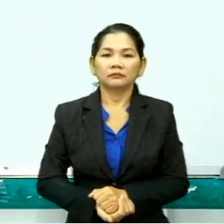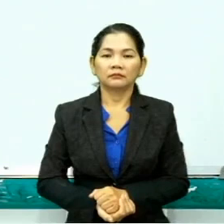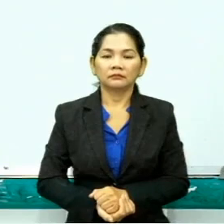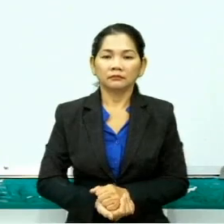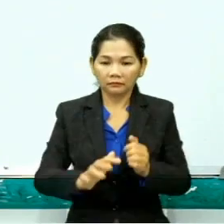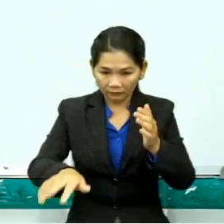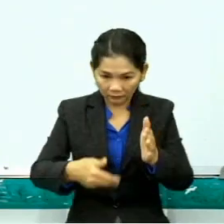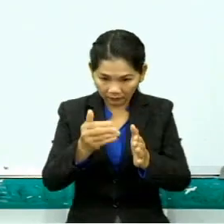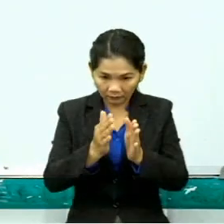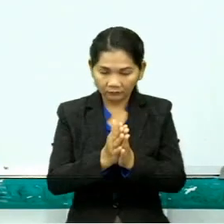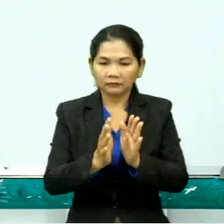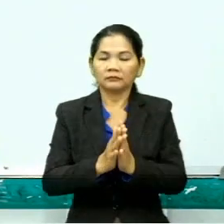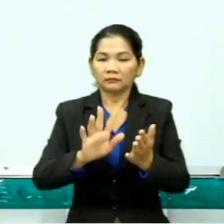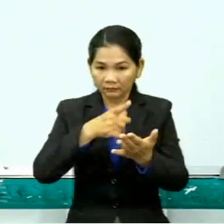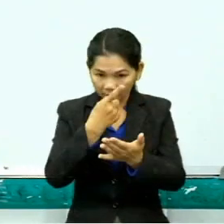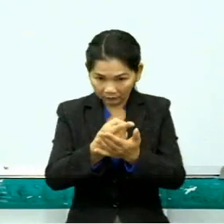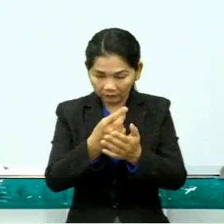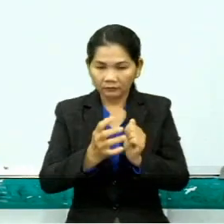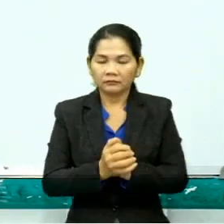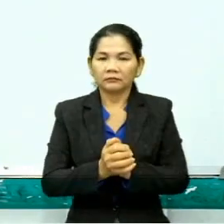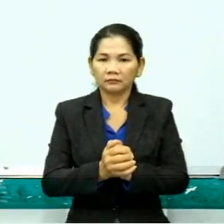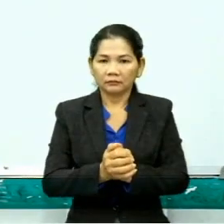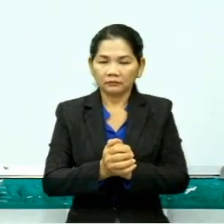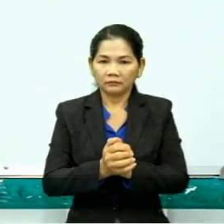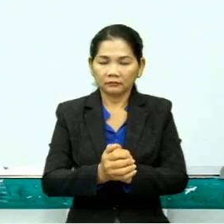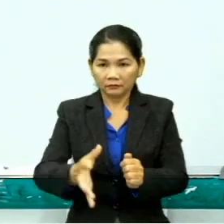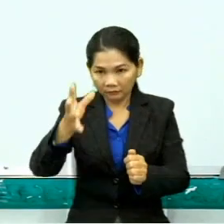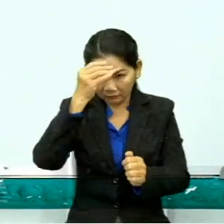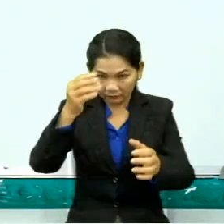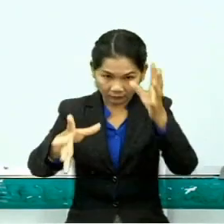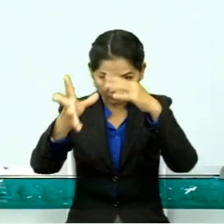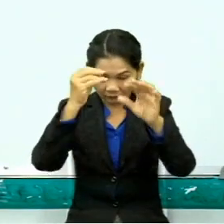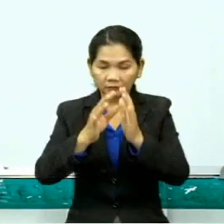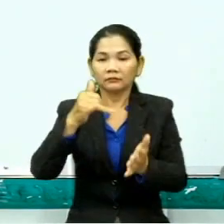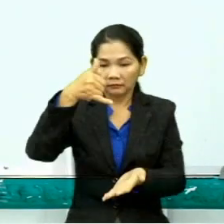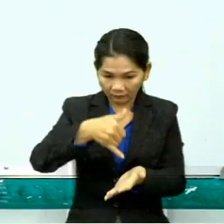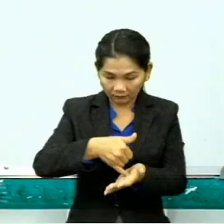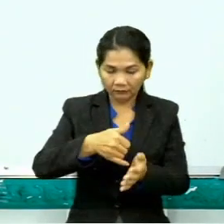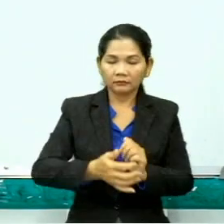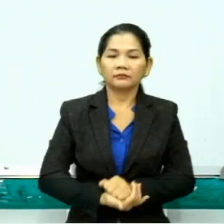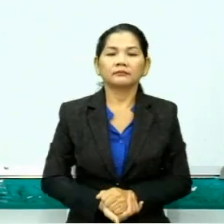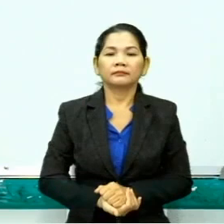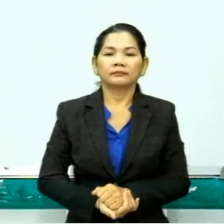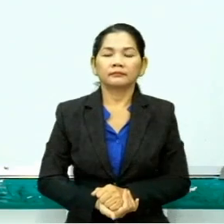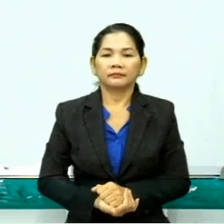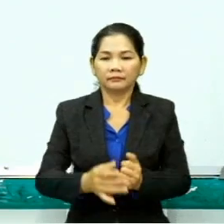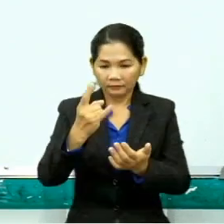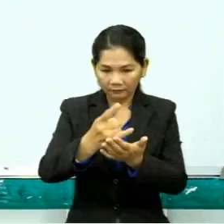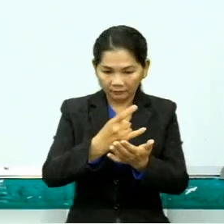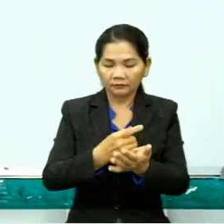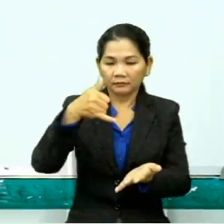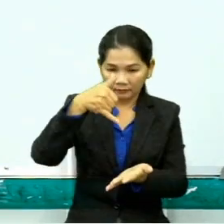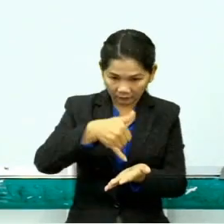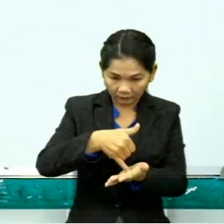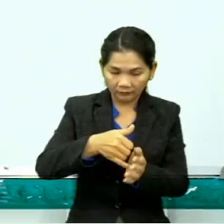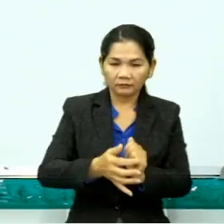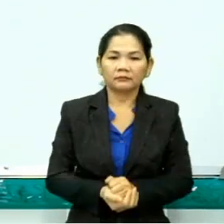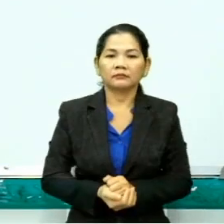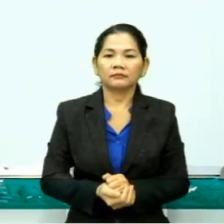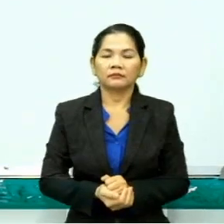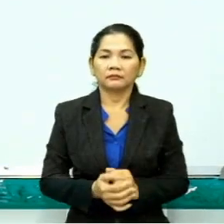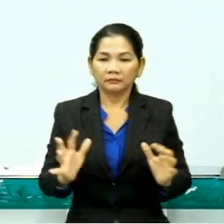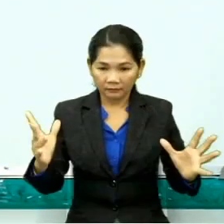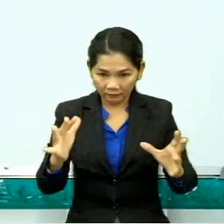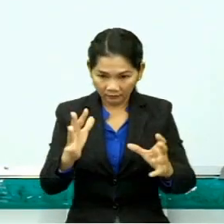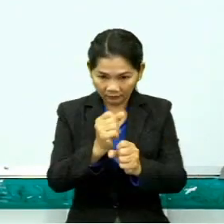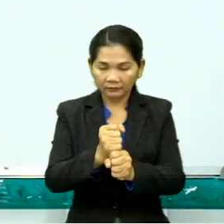chà ô con đặt ác nít đã ban cho rúm chà riêng chà chú mùi nhạc rùn ở thằng ngày ní nà con chà chẳng mê riêng dương thằng ngày ní chà cứ